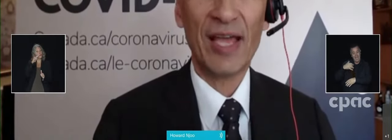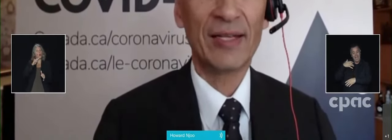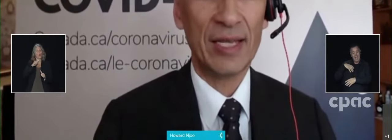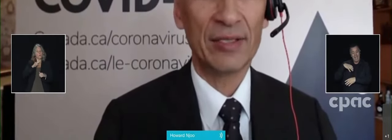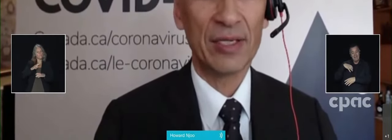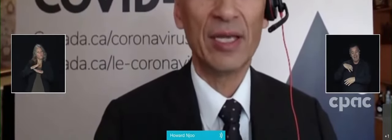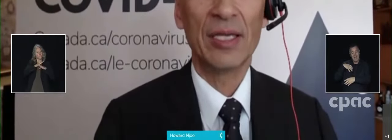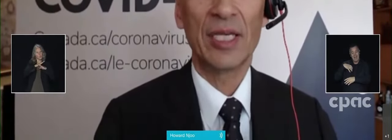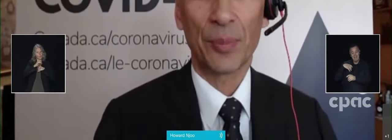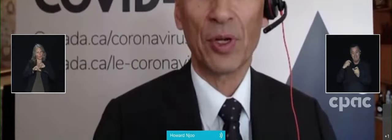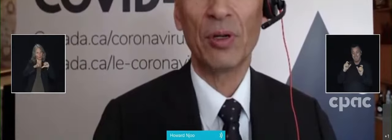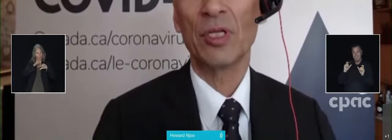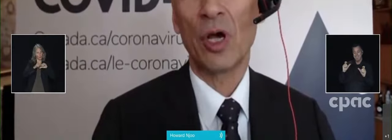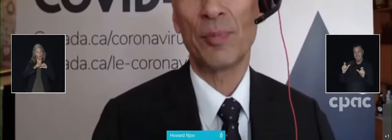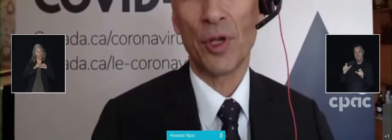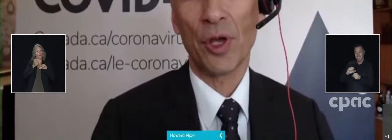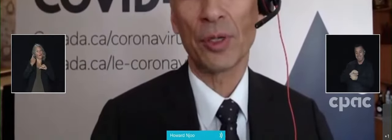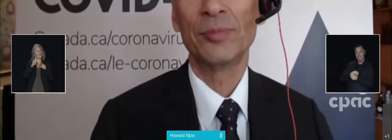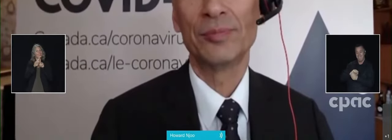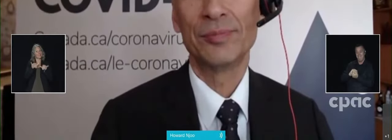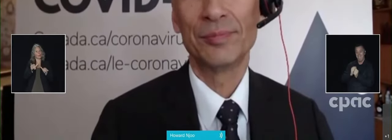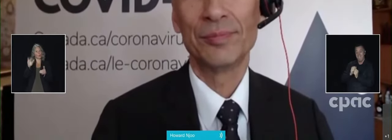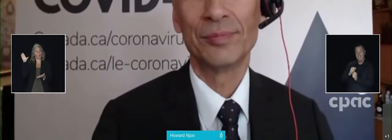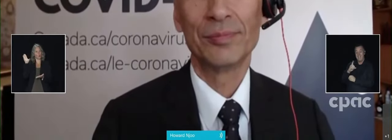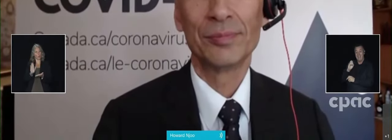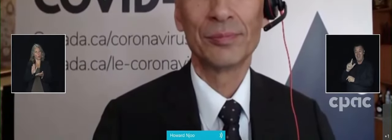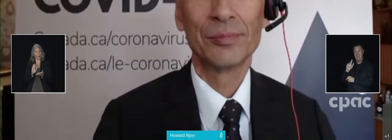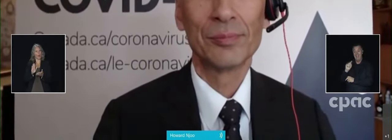'impact de la vague Delta qui prend de l'ampleur.